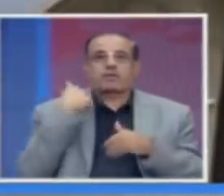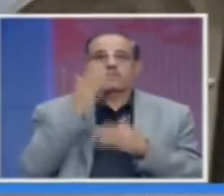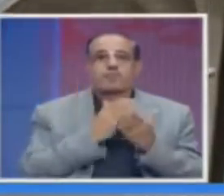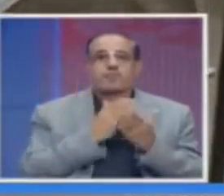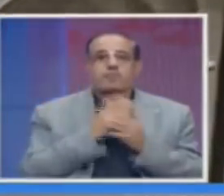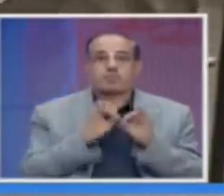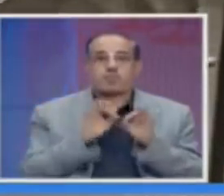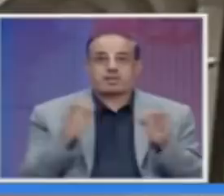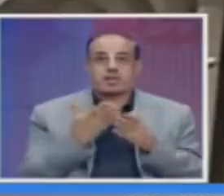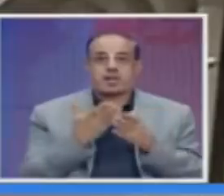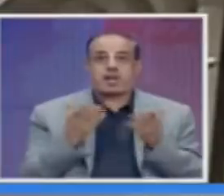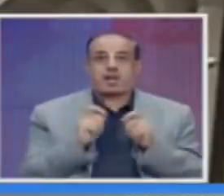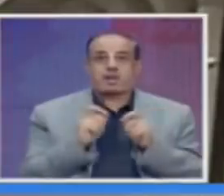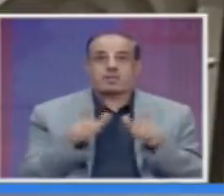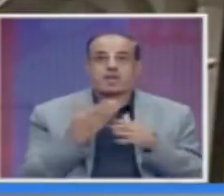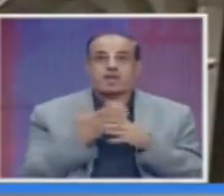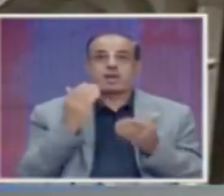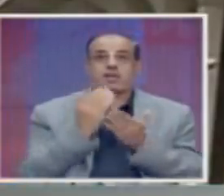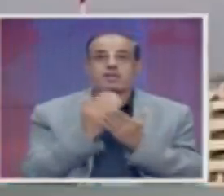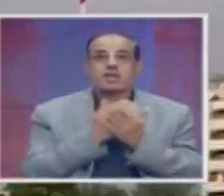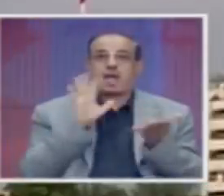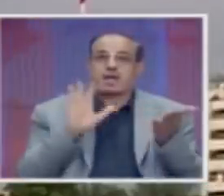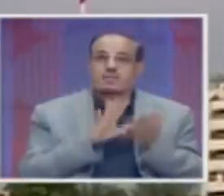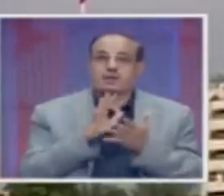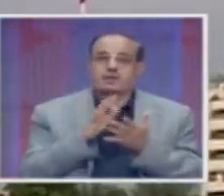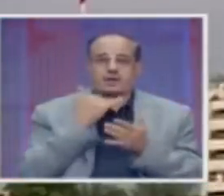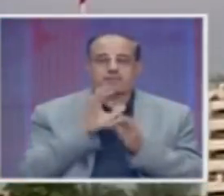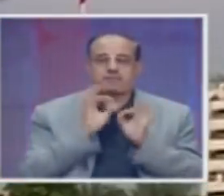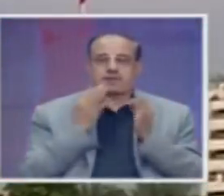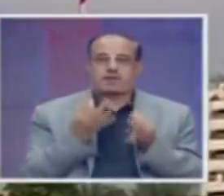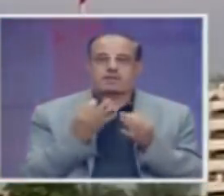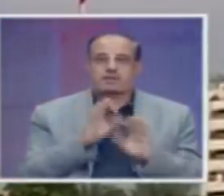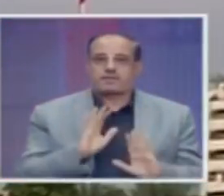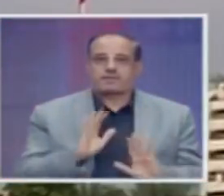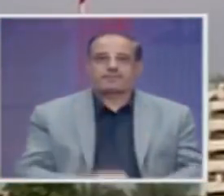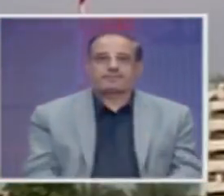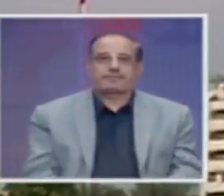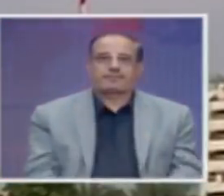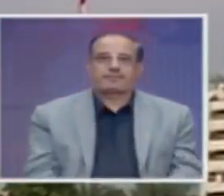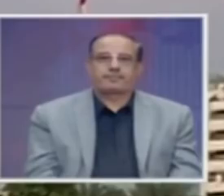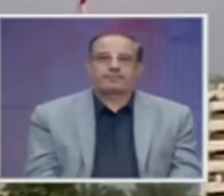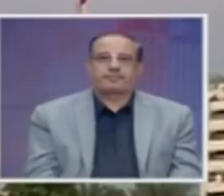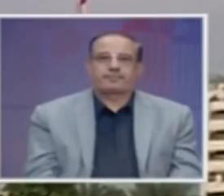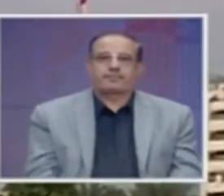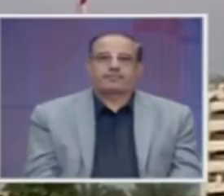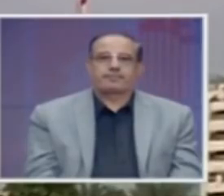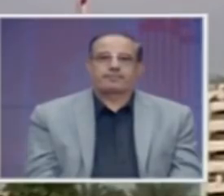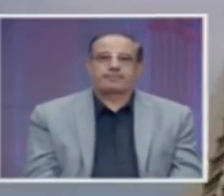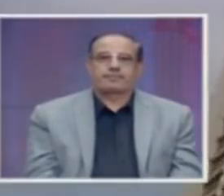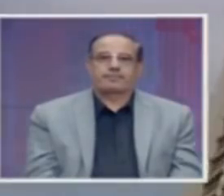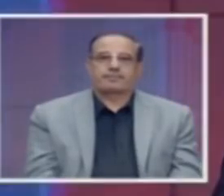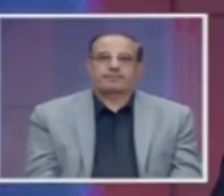إجراءات تصويت المصريين في الخارج، موضحة أنها لم تتلقى أي شكاوى حتى الآن.